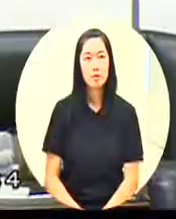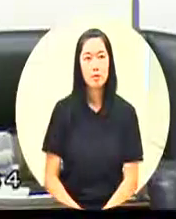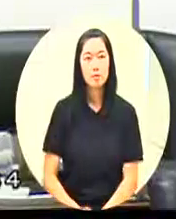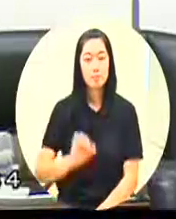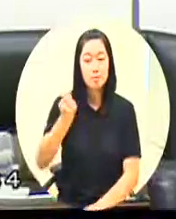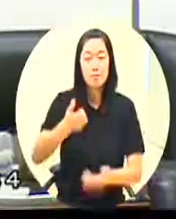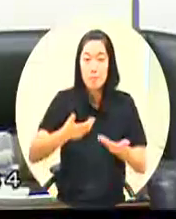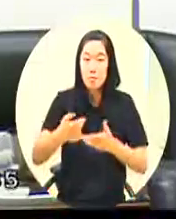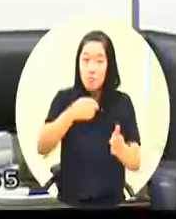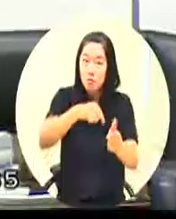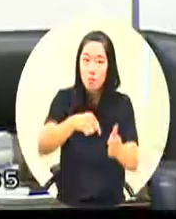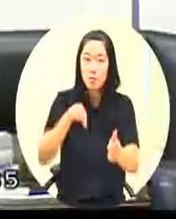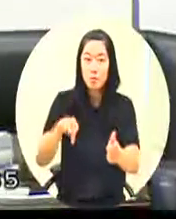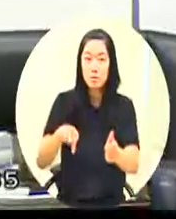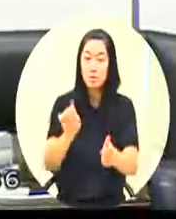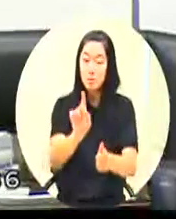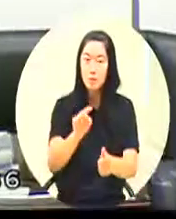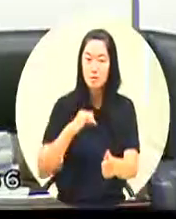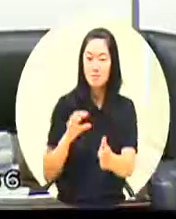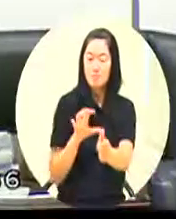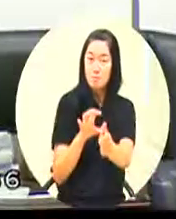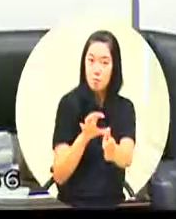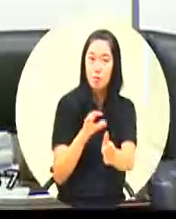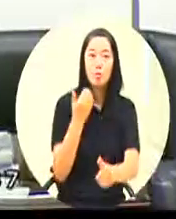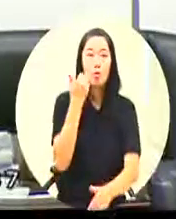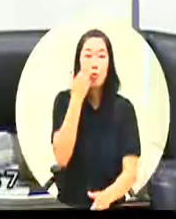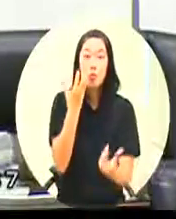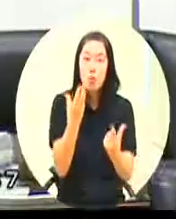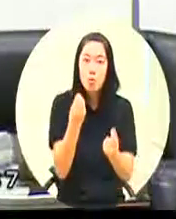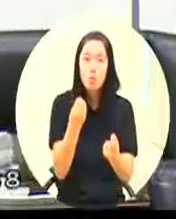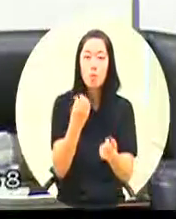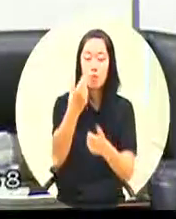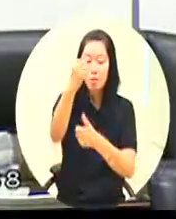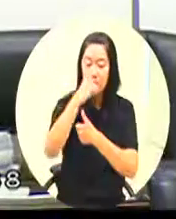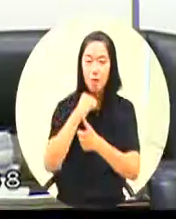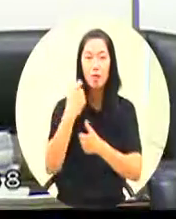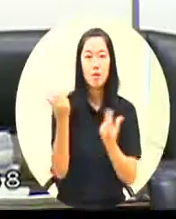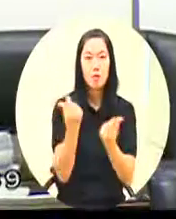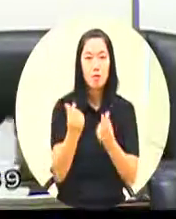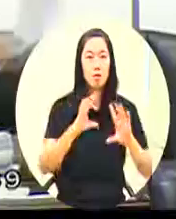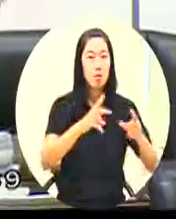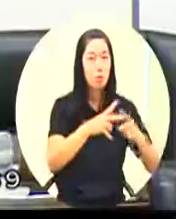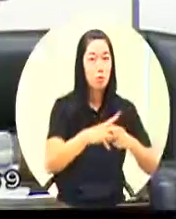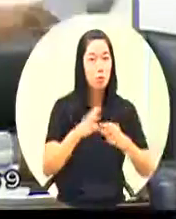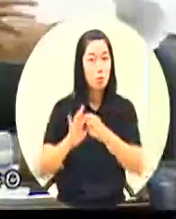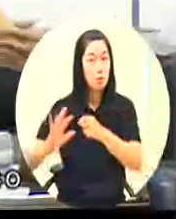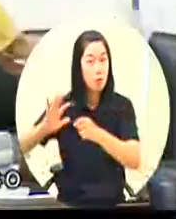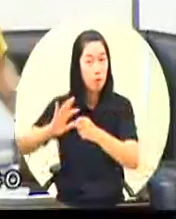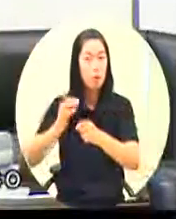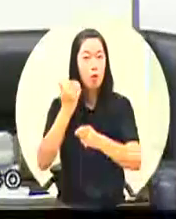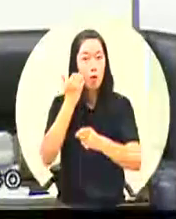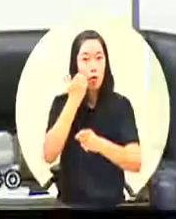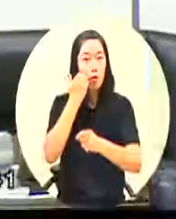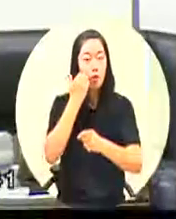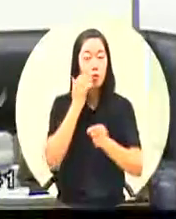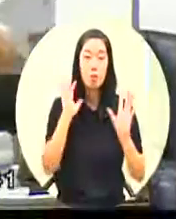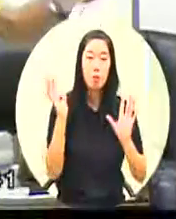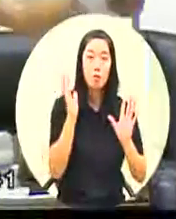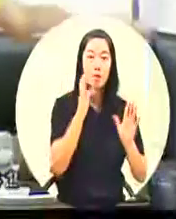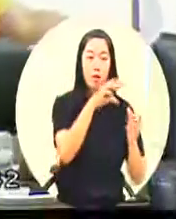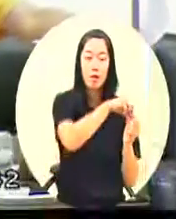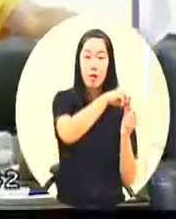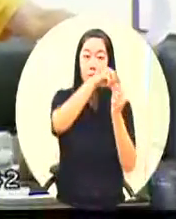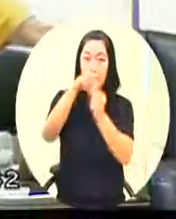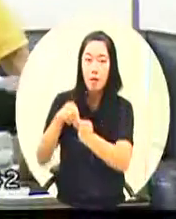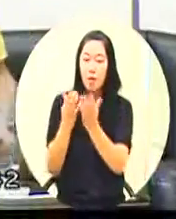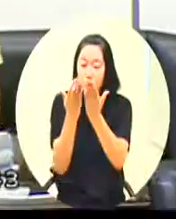教育是强迫你，如果没有是要罚的呢。就像你国小、国中， 你没有送你的孩子去读，被